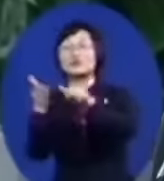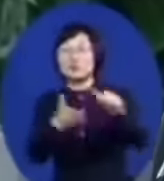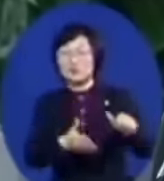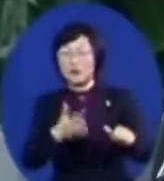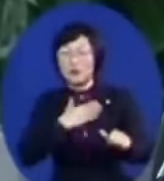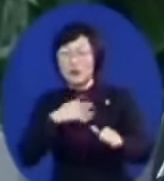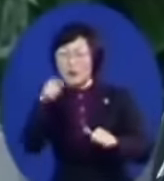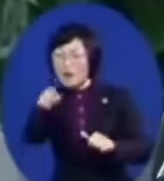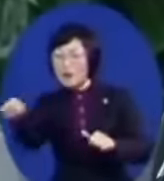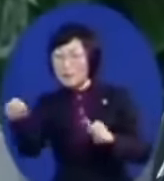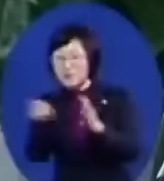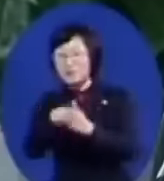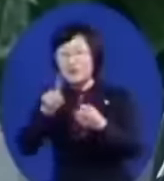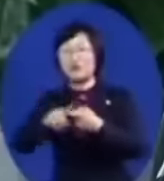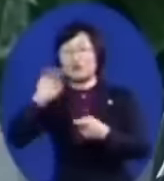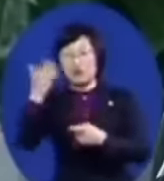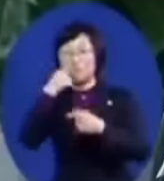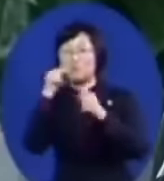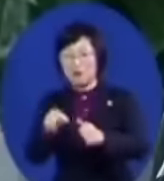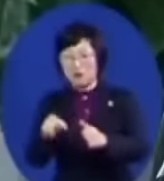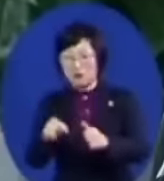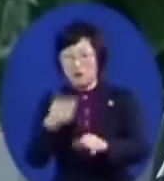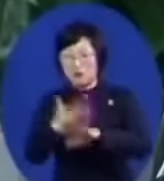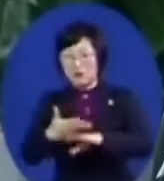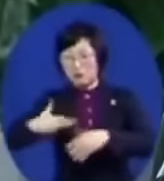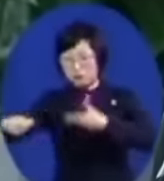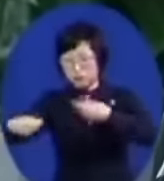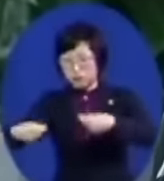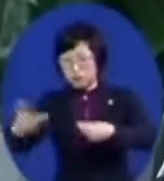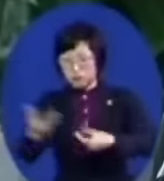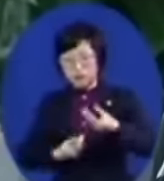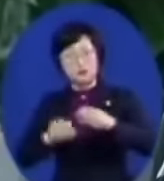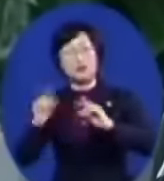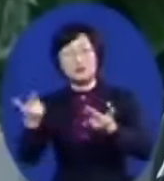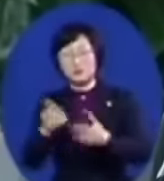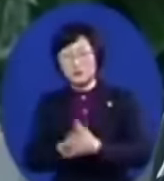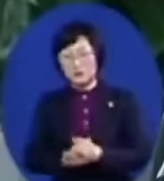될지라고 말씀하는 것입니다. 남에게 구워줄 줄이라도 꾸지 않습니다.